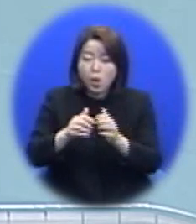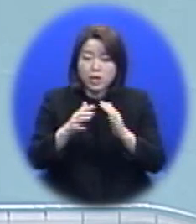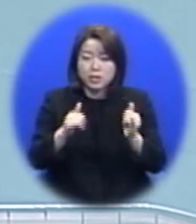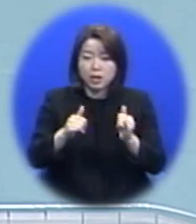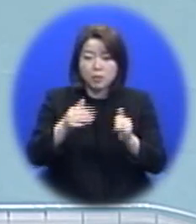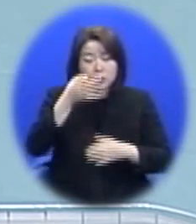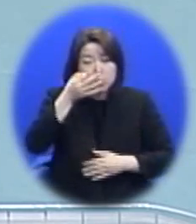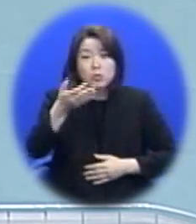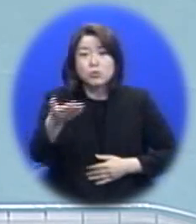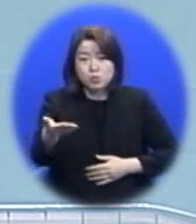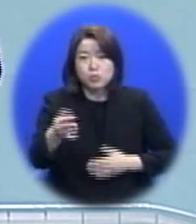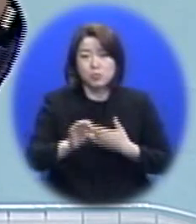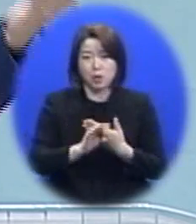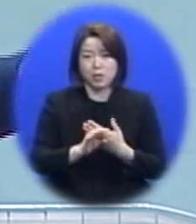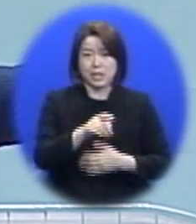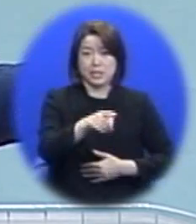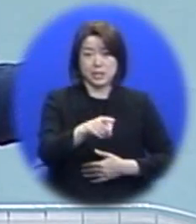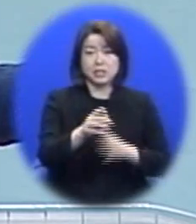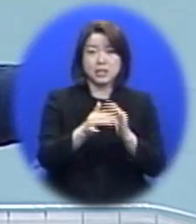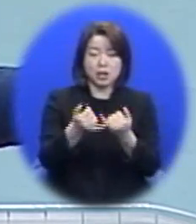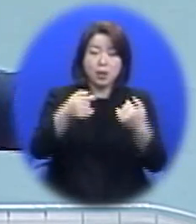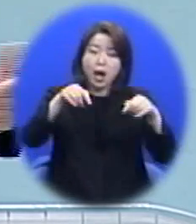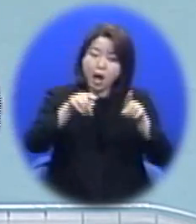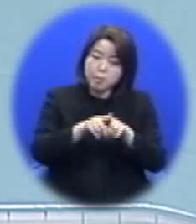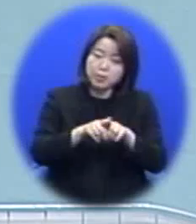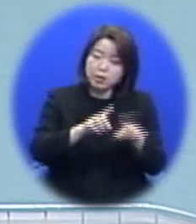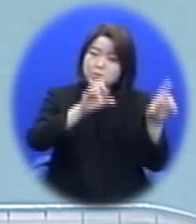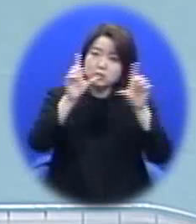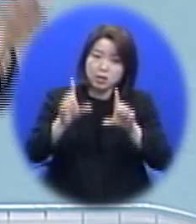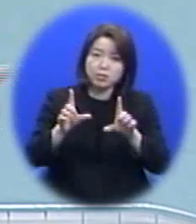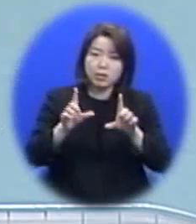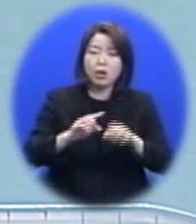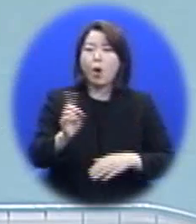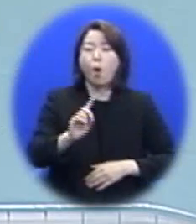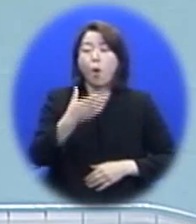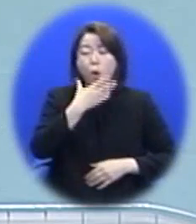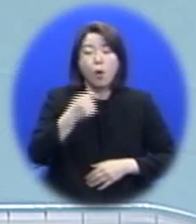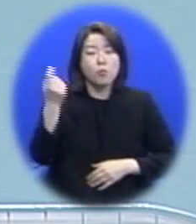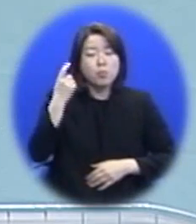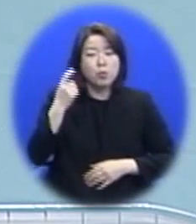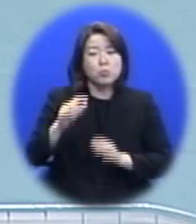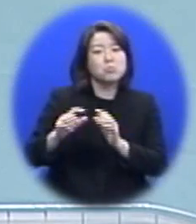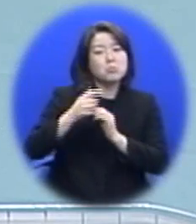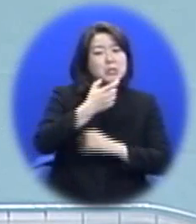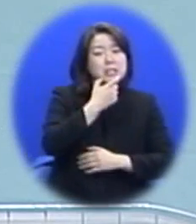데야, 그 사람하고 같이 사는 데야 어떻게 복음을 부인할 수 있겠냐 말이야.